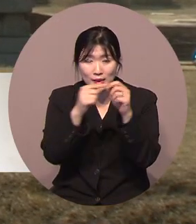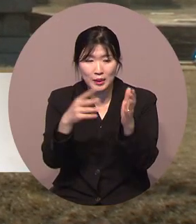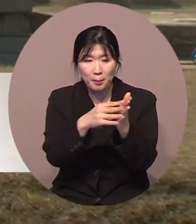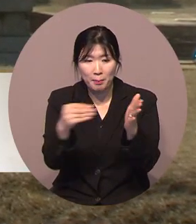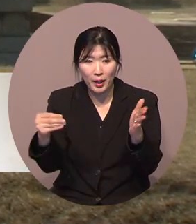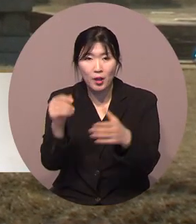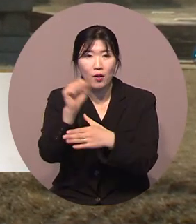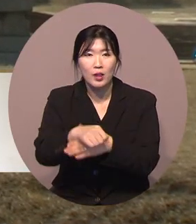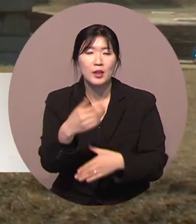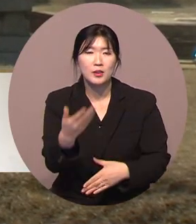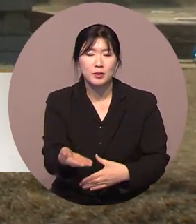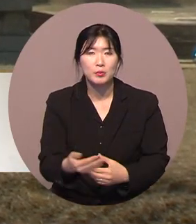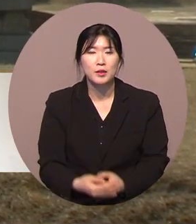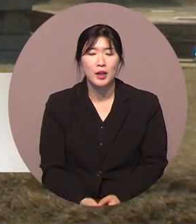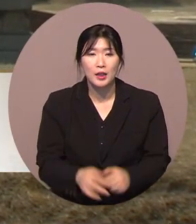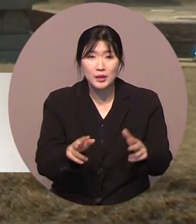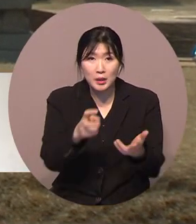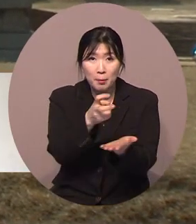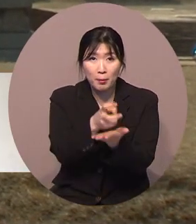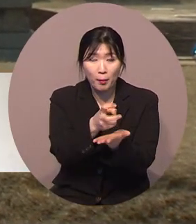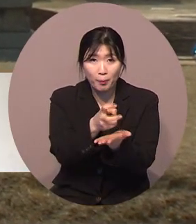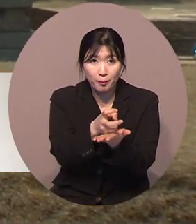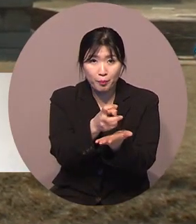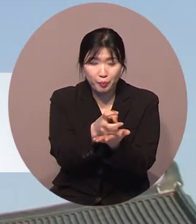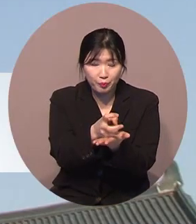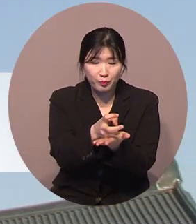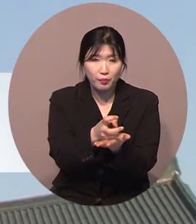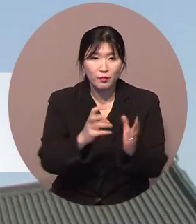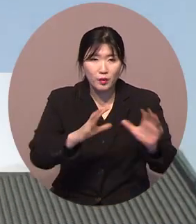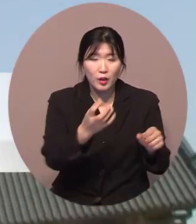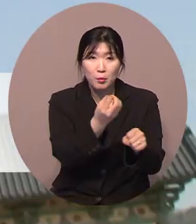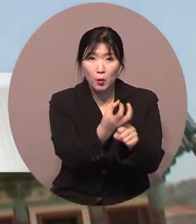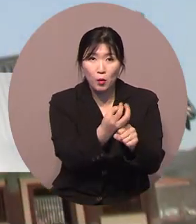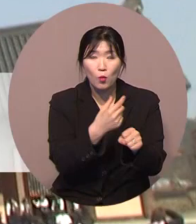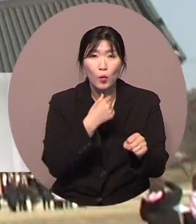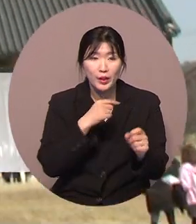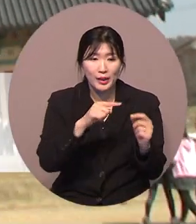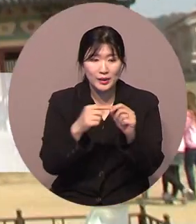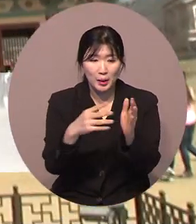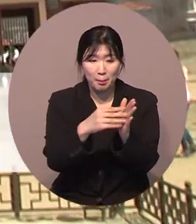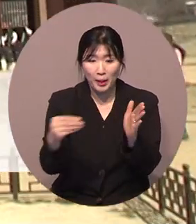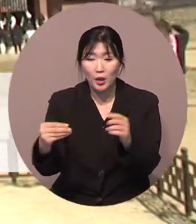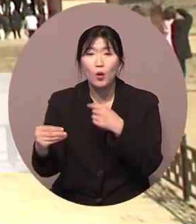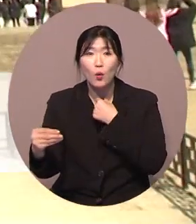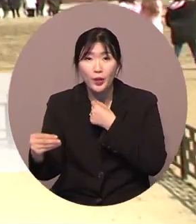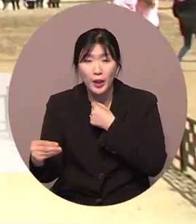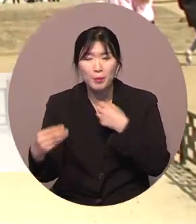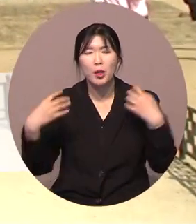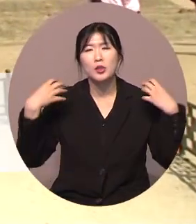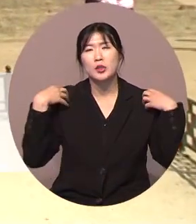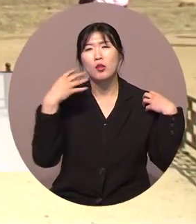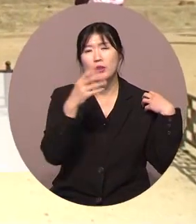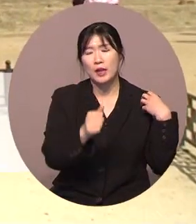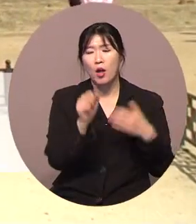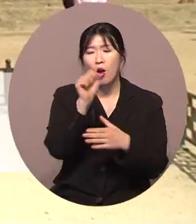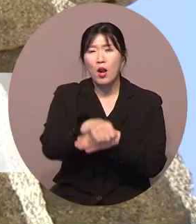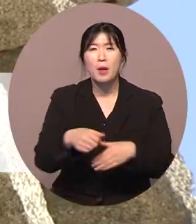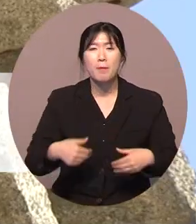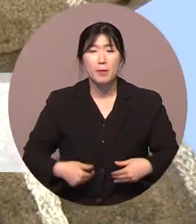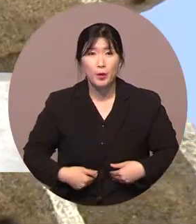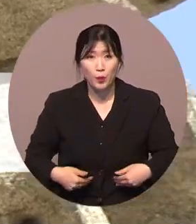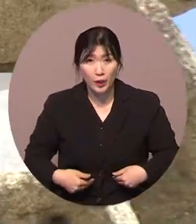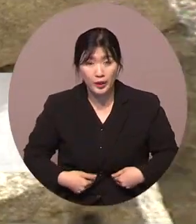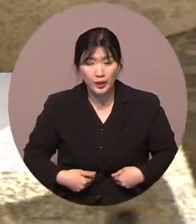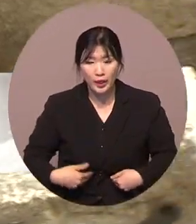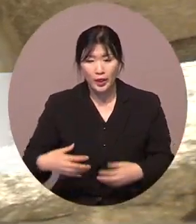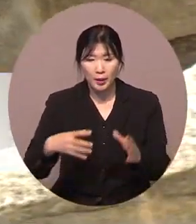허가했습니다 현행법에는 국가지정 문화재 탁본 시 문화재정 문화재청장의 허가를 받도록 규정돼 있으며